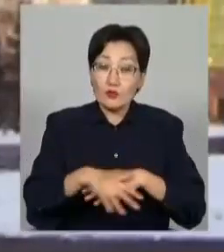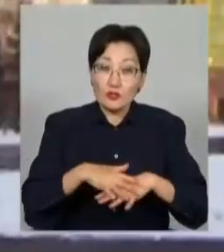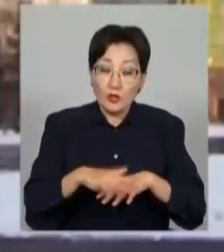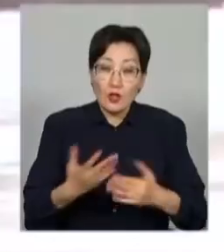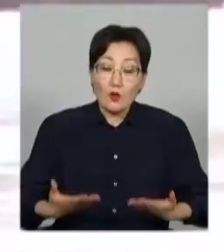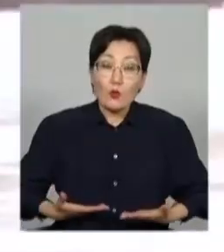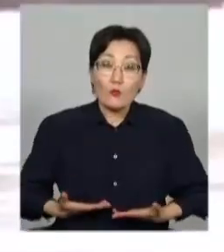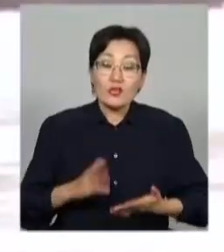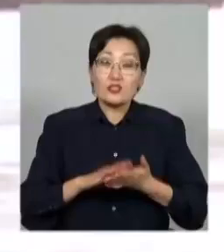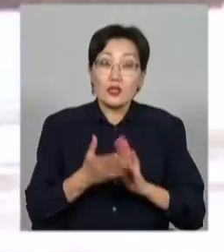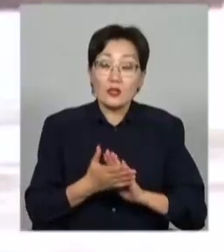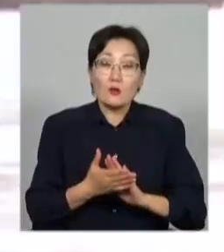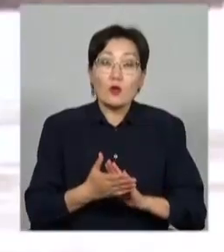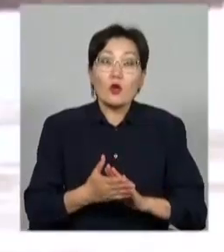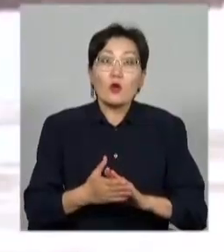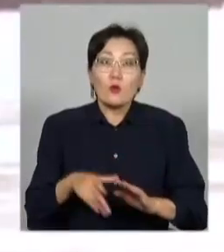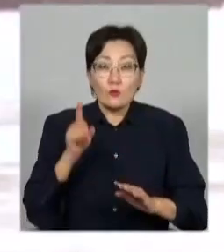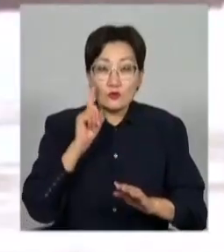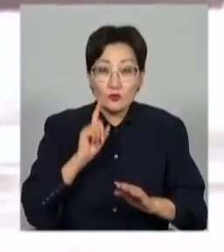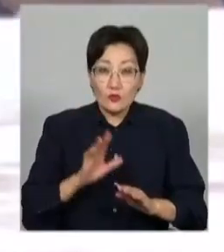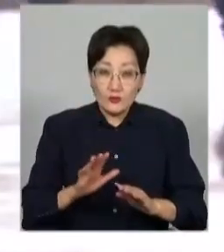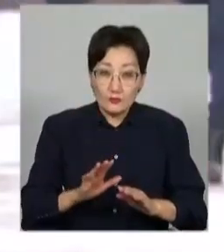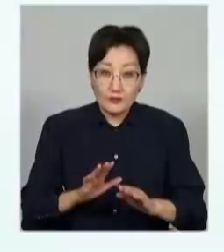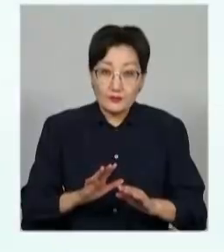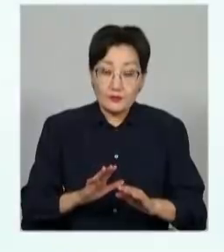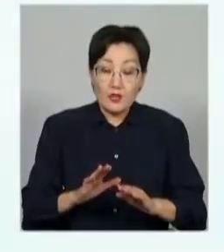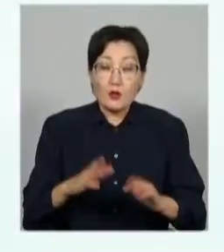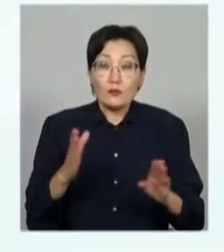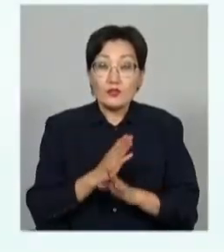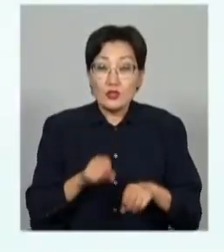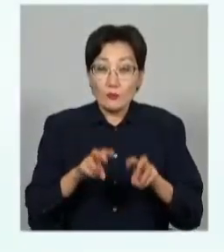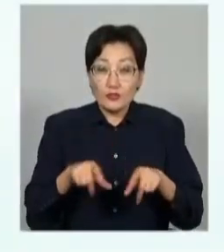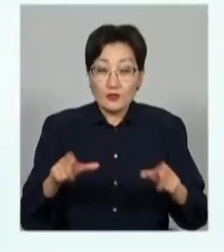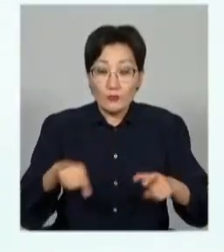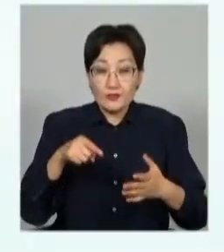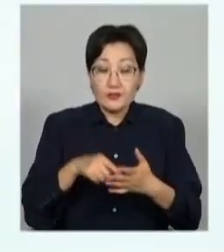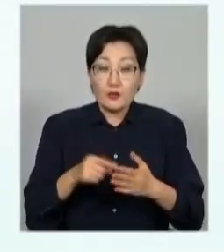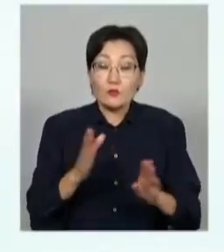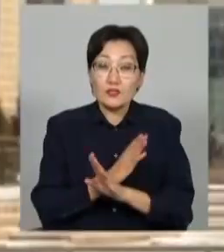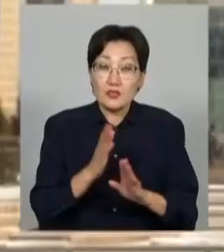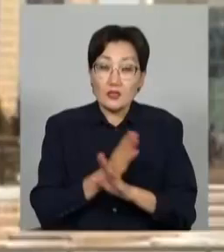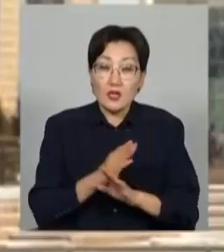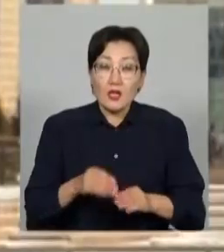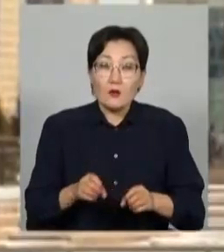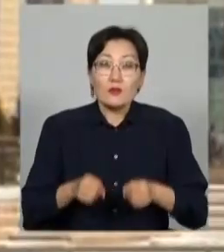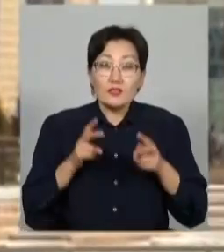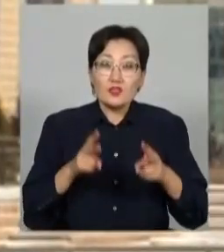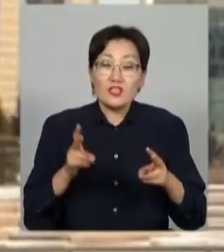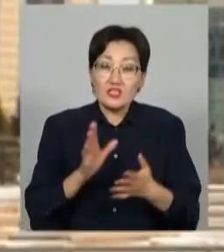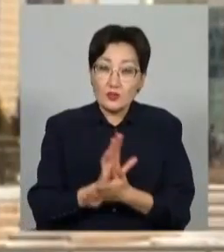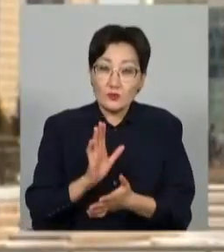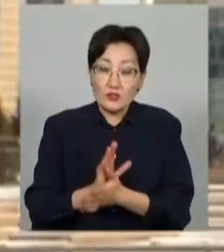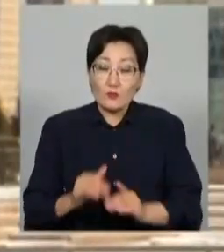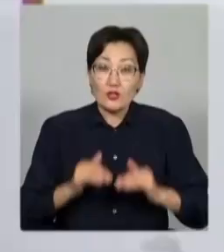өмір сапасы мен тұрмыс жағдайына қолайсыздық тудырып отыр дейді. Экологтардың айтуынша қала атмосферасының зиянды заттарымен